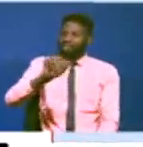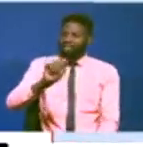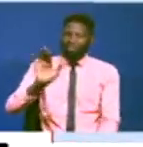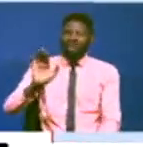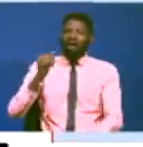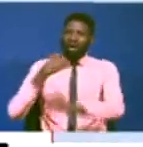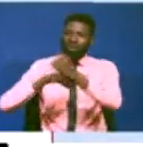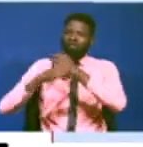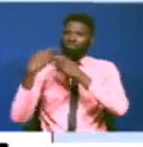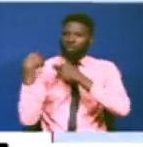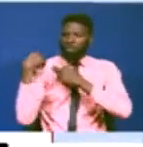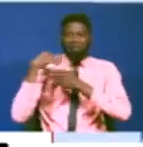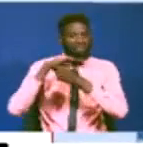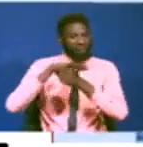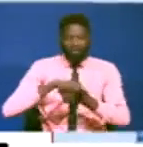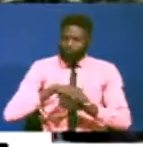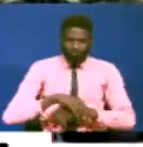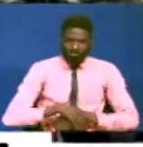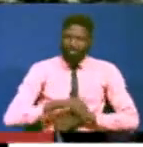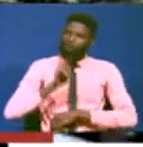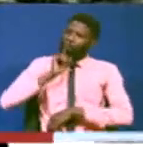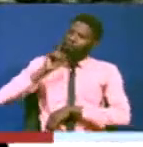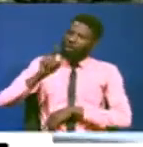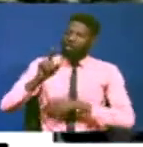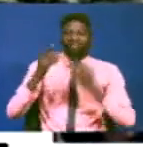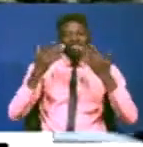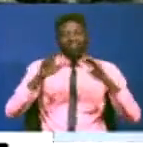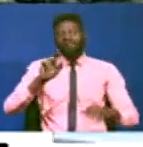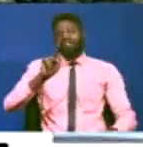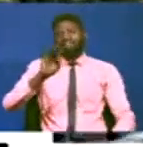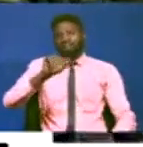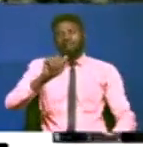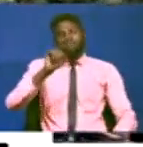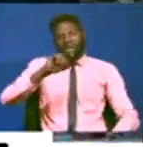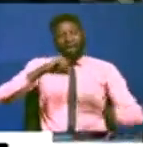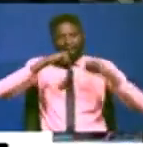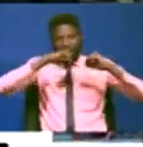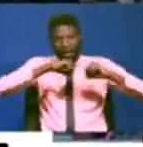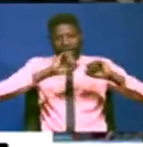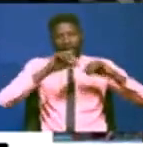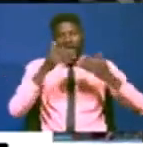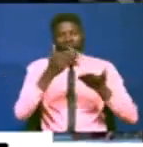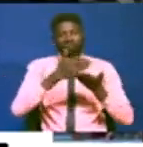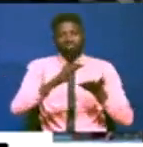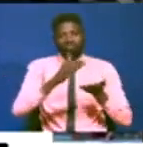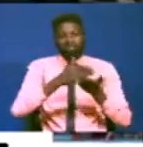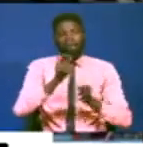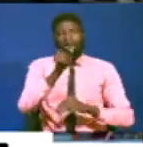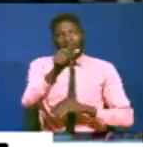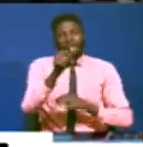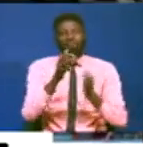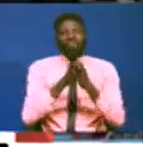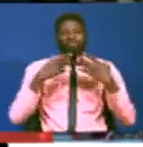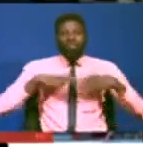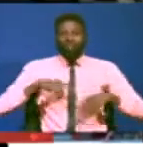huku akisema ameagiza halmashauri hiyo kuafikia makubaliano ya ulipaji ushuru na watu waliokosa kulipa ushuru wao. Kila Mkenya apatiwe